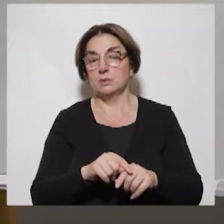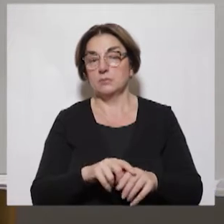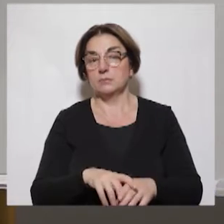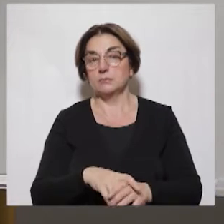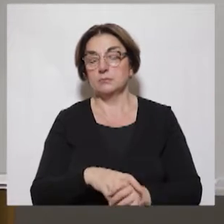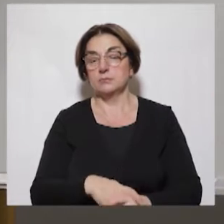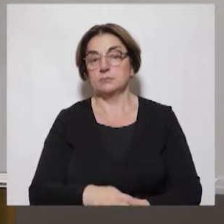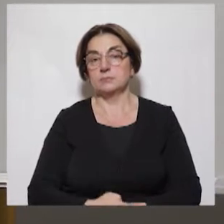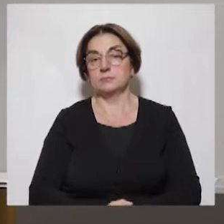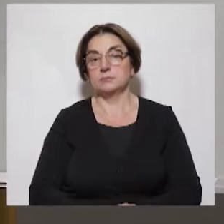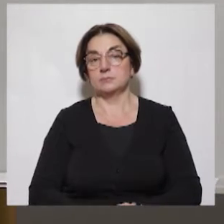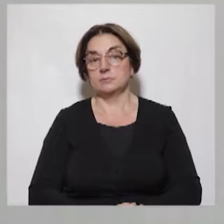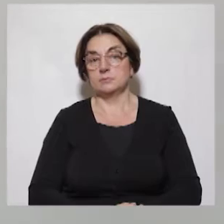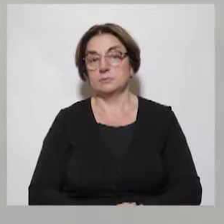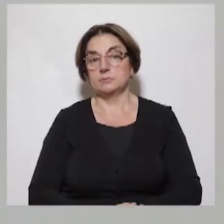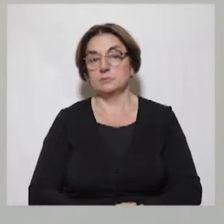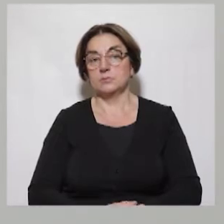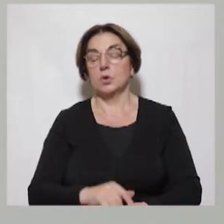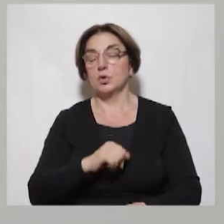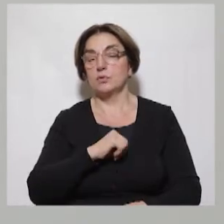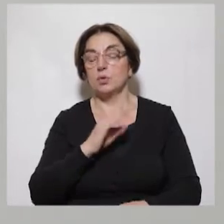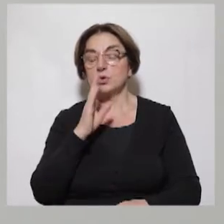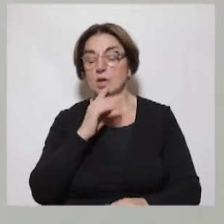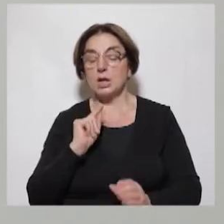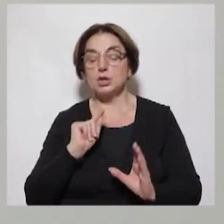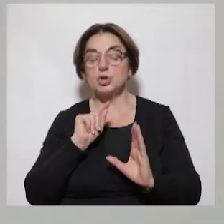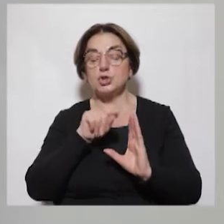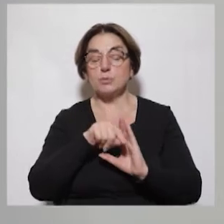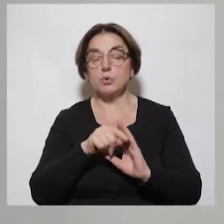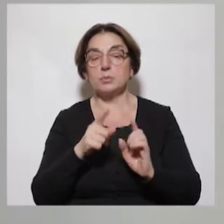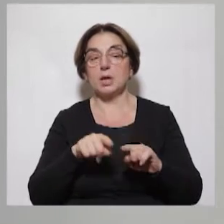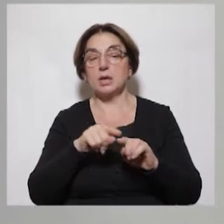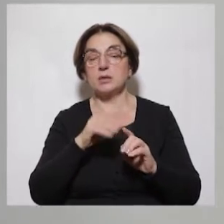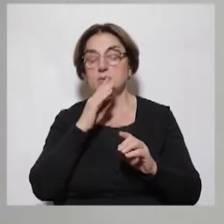ზედ წყლის შემშვები და გამოშვები.